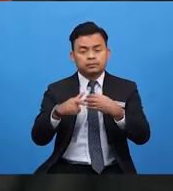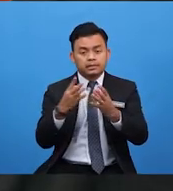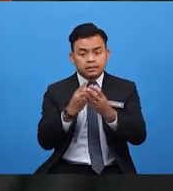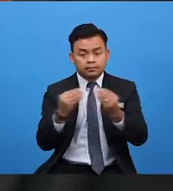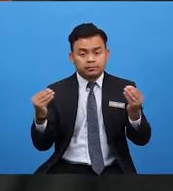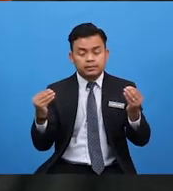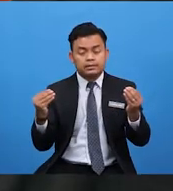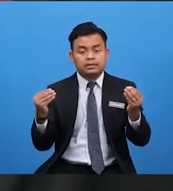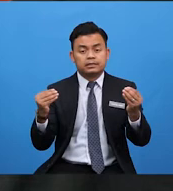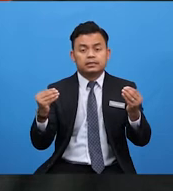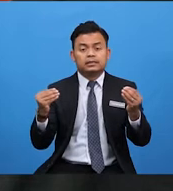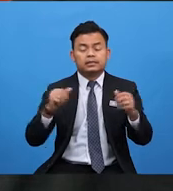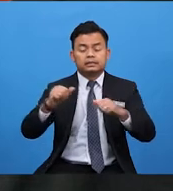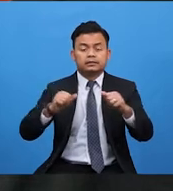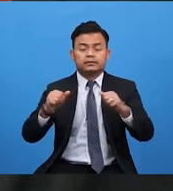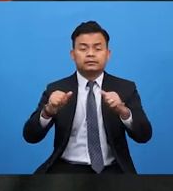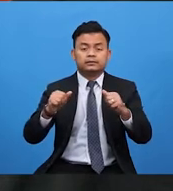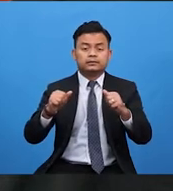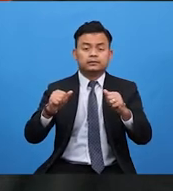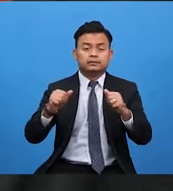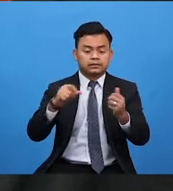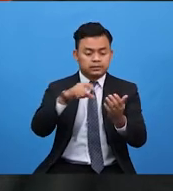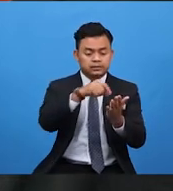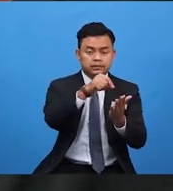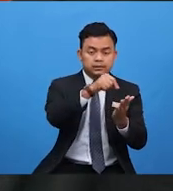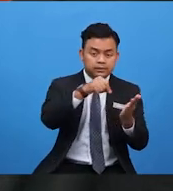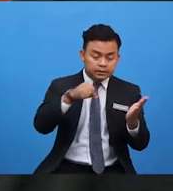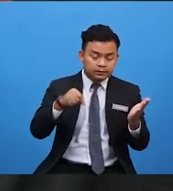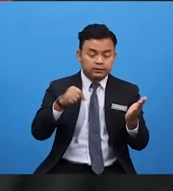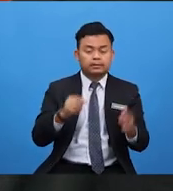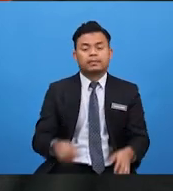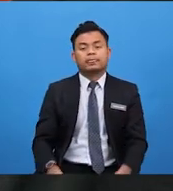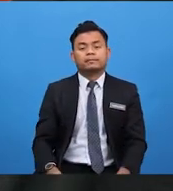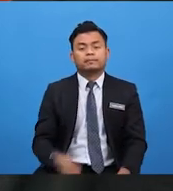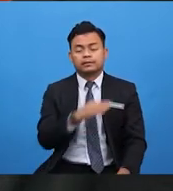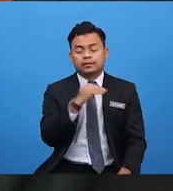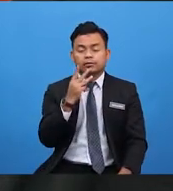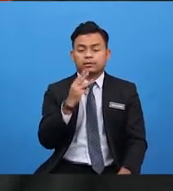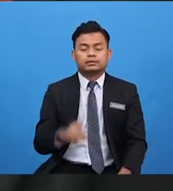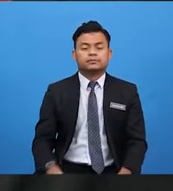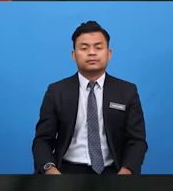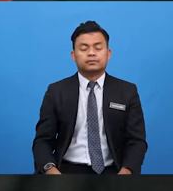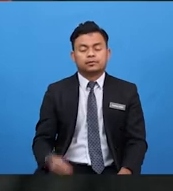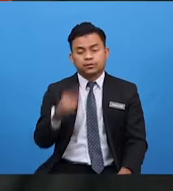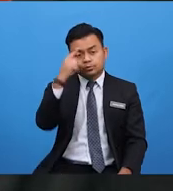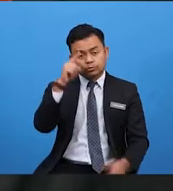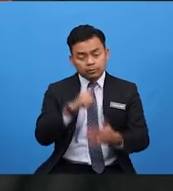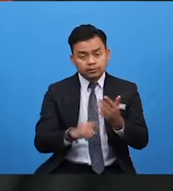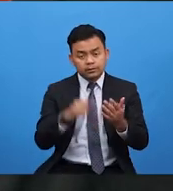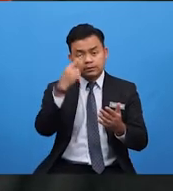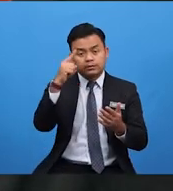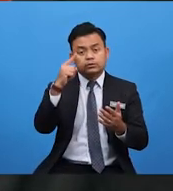Proses ini adalah untuk menjaga kualiti produk batik agar warna tidak mudah luntur dan tampil dengan warna-warna